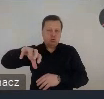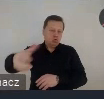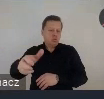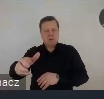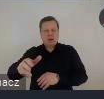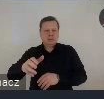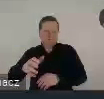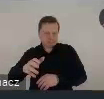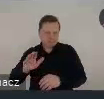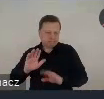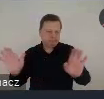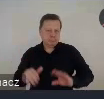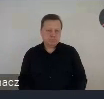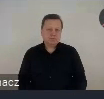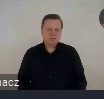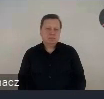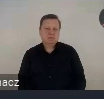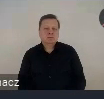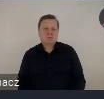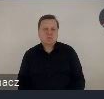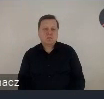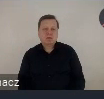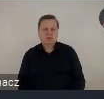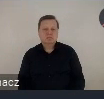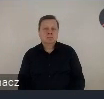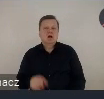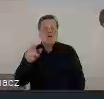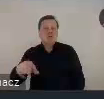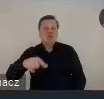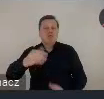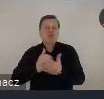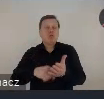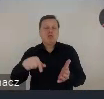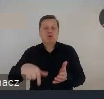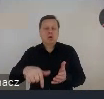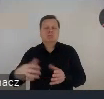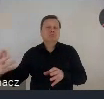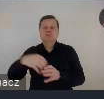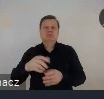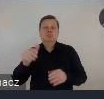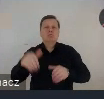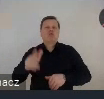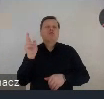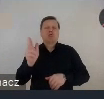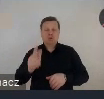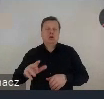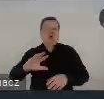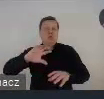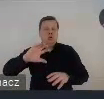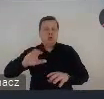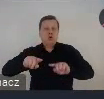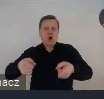I w tym programie mogą brać udział organizacje